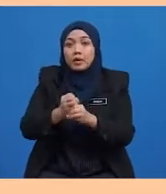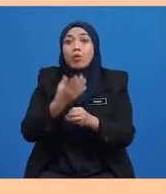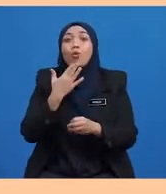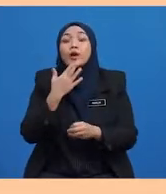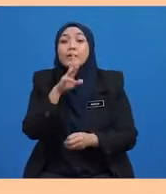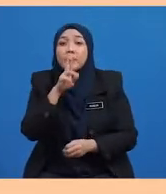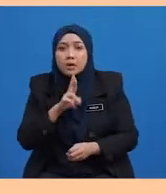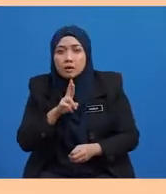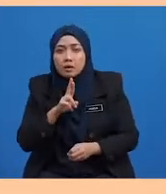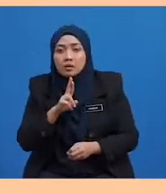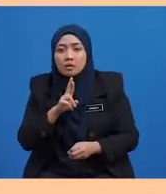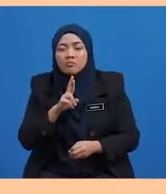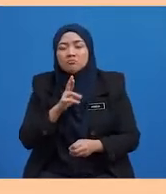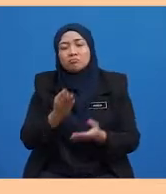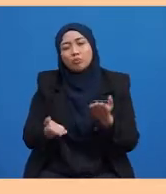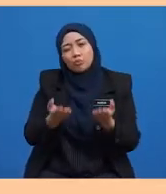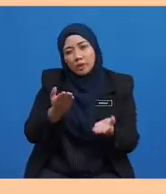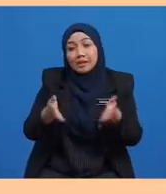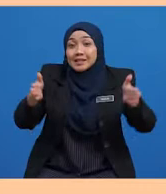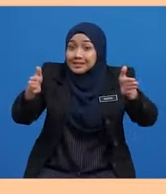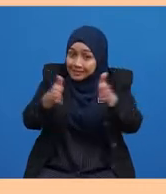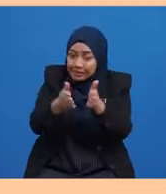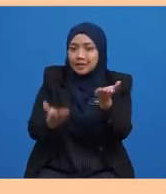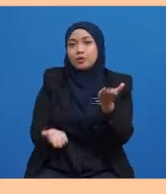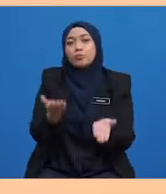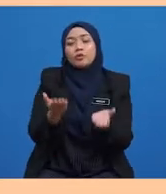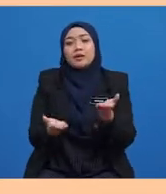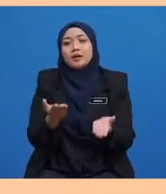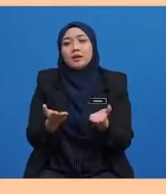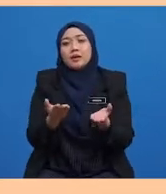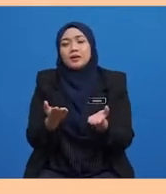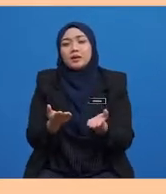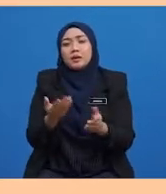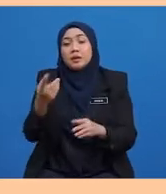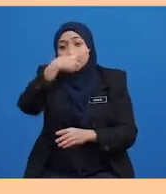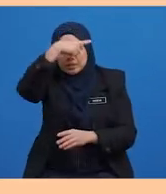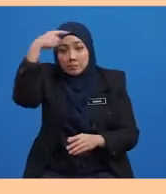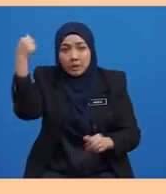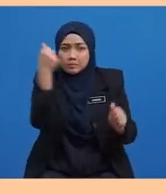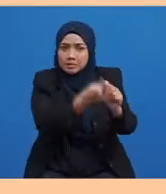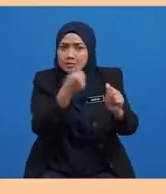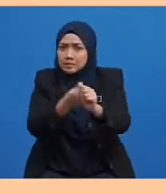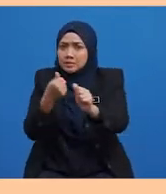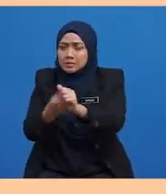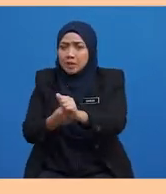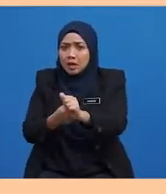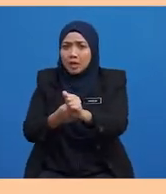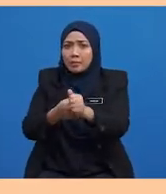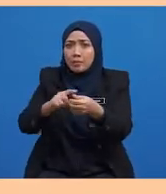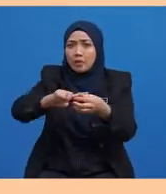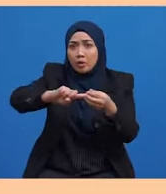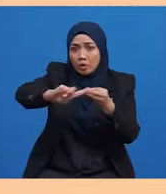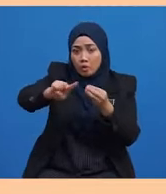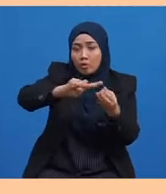jawab soalan berikut. Dalam sebuah bekas terdapat 10